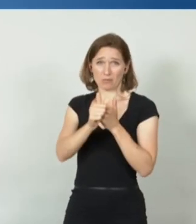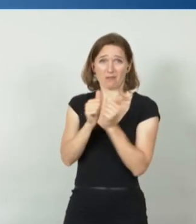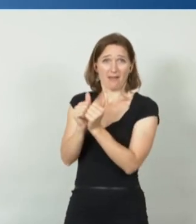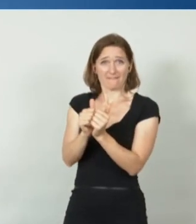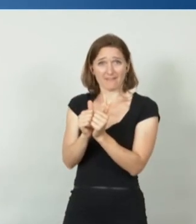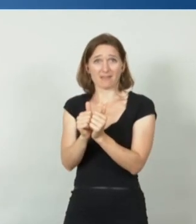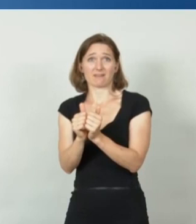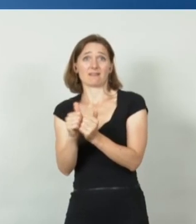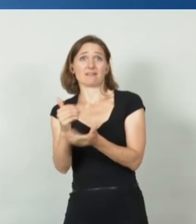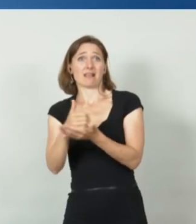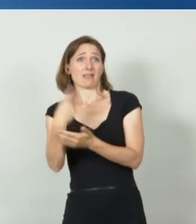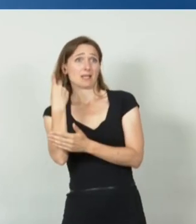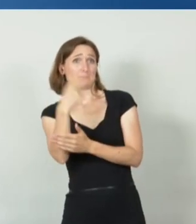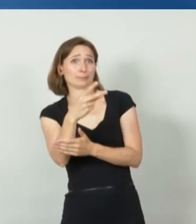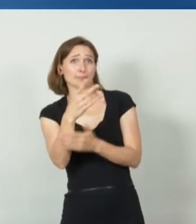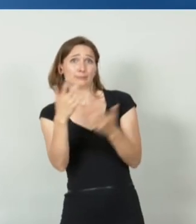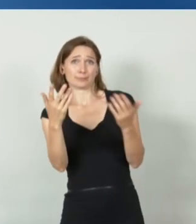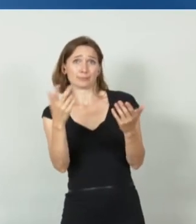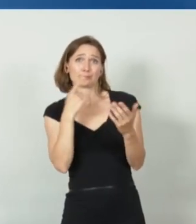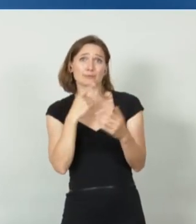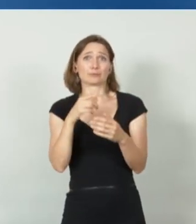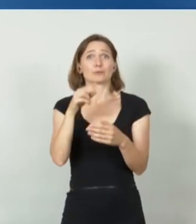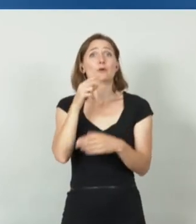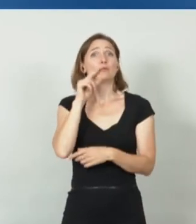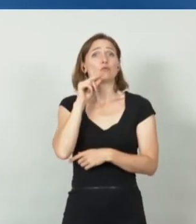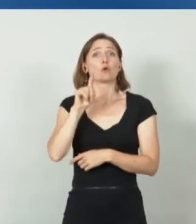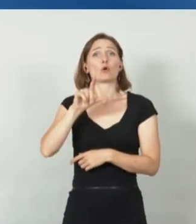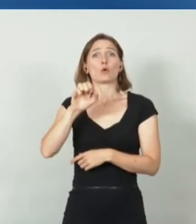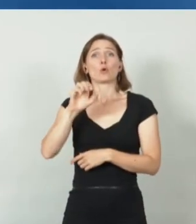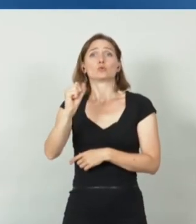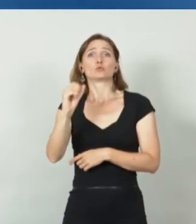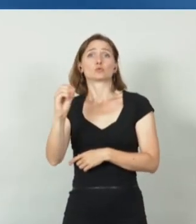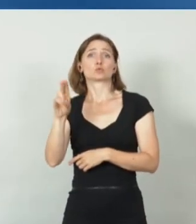Enzo le sourd c'est dire la qualité de votre dialogue social